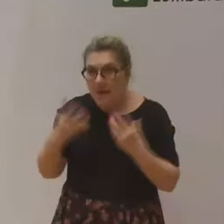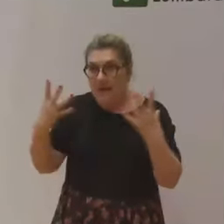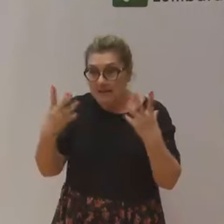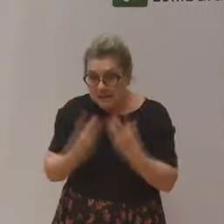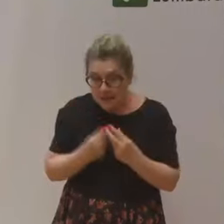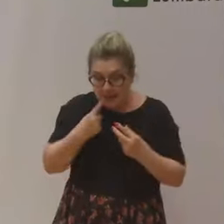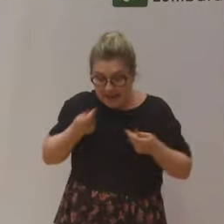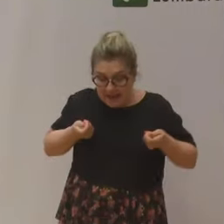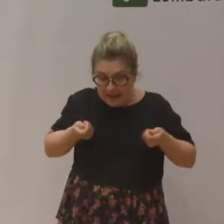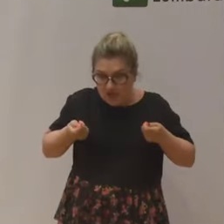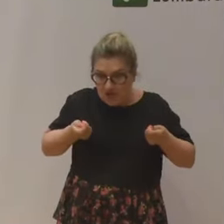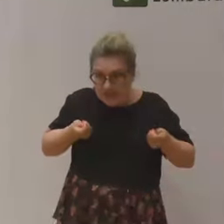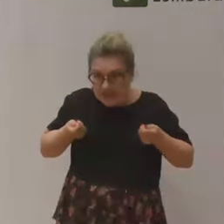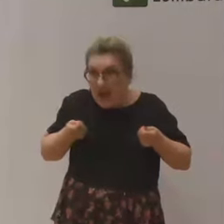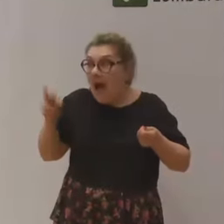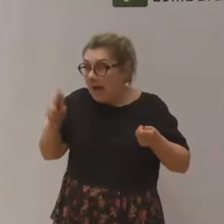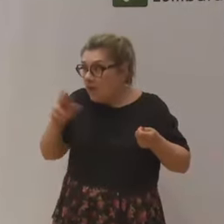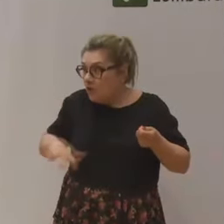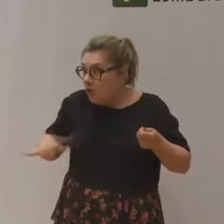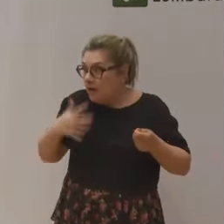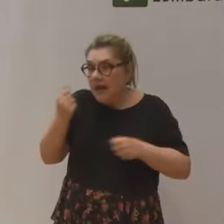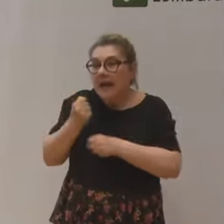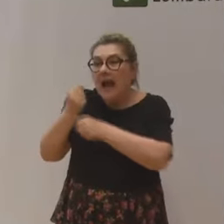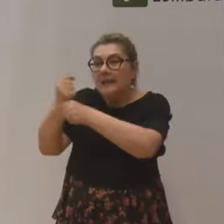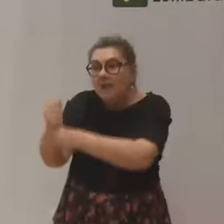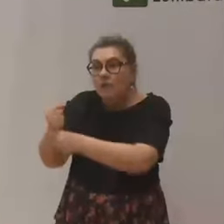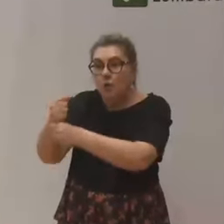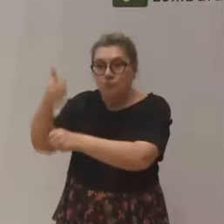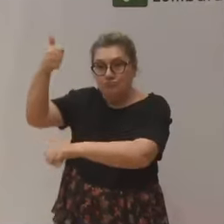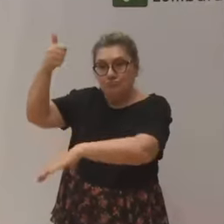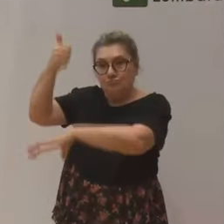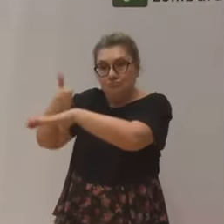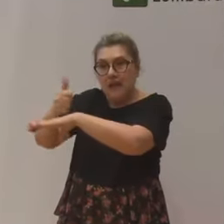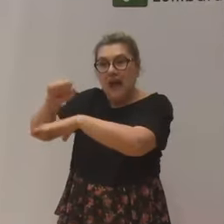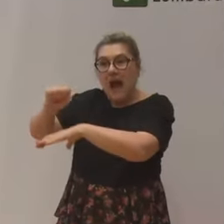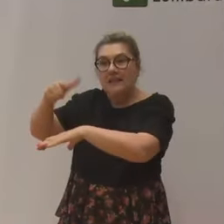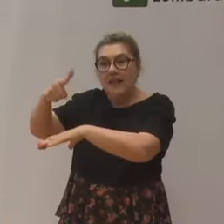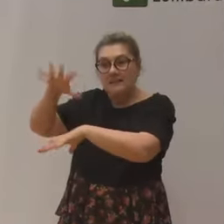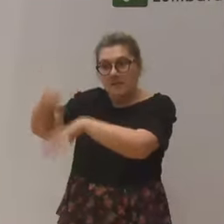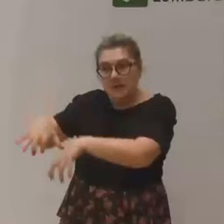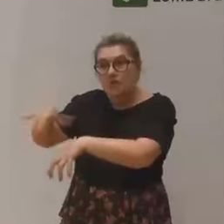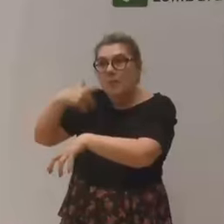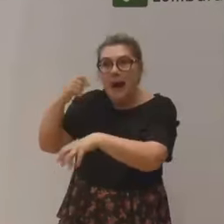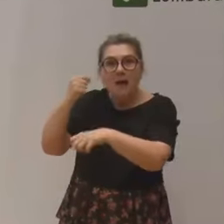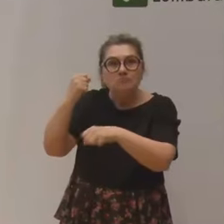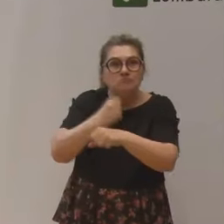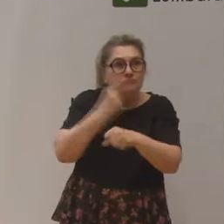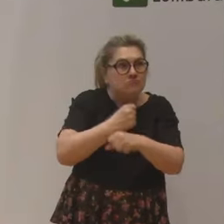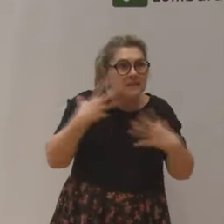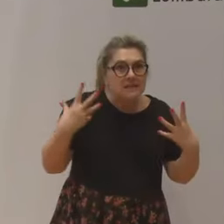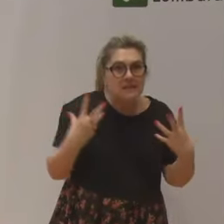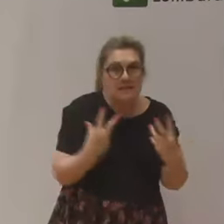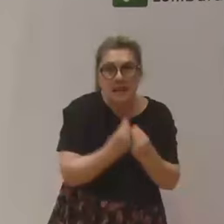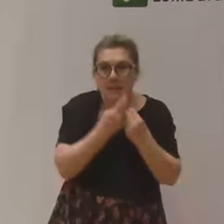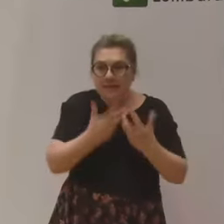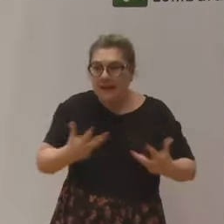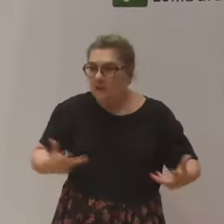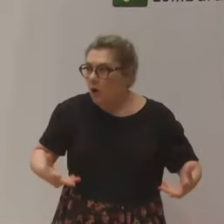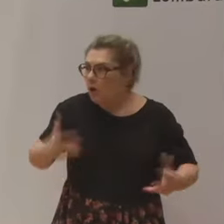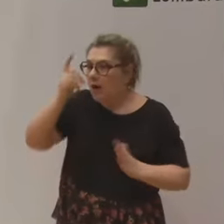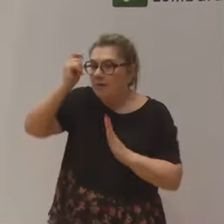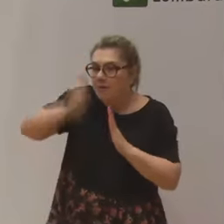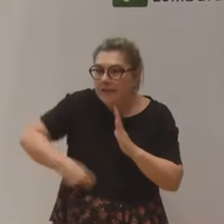regia, diciamo, della regione, che è affidato ad un ATS, ma sono video che sono stati costruiti insieme sul territorio a partire dalle